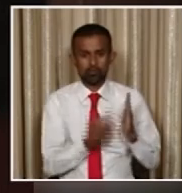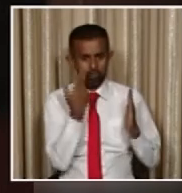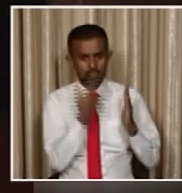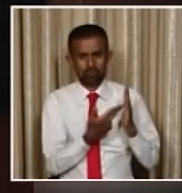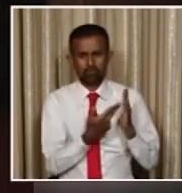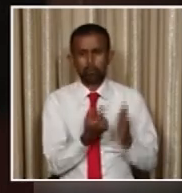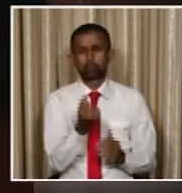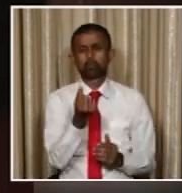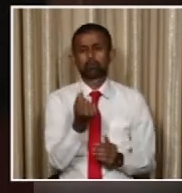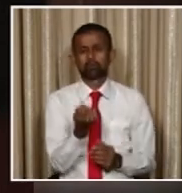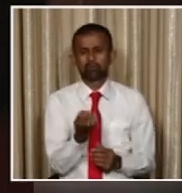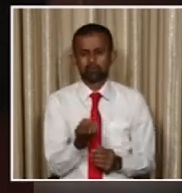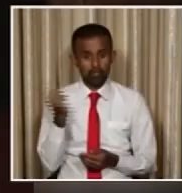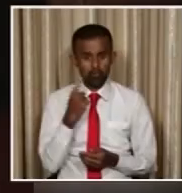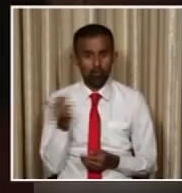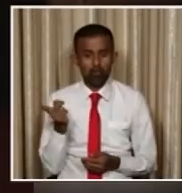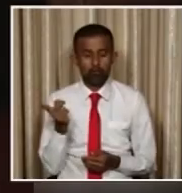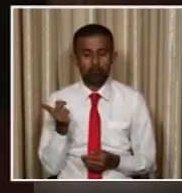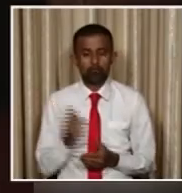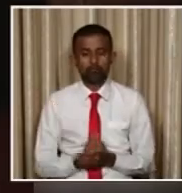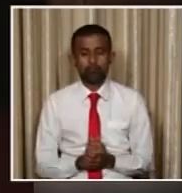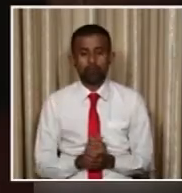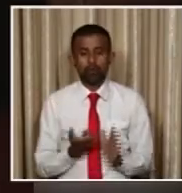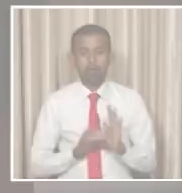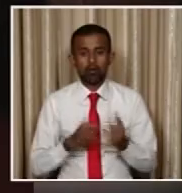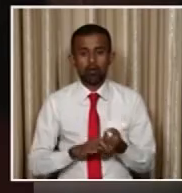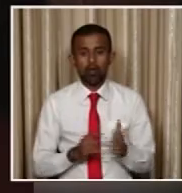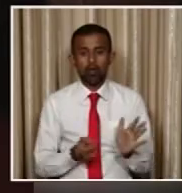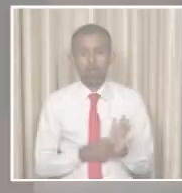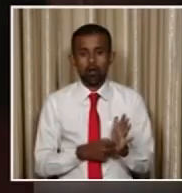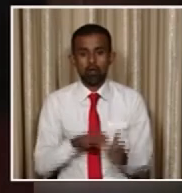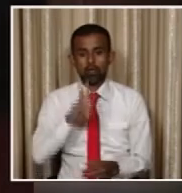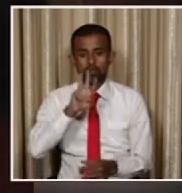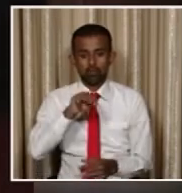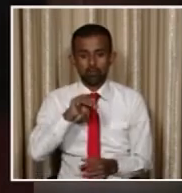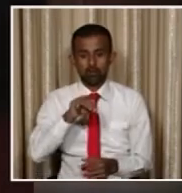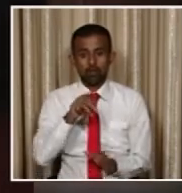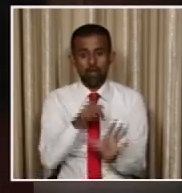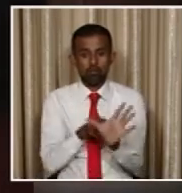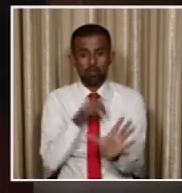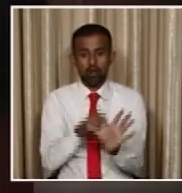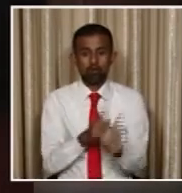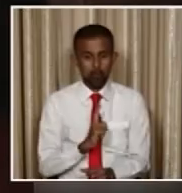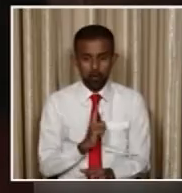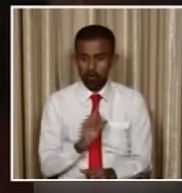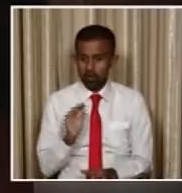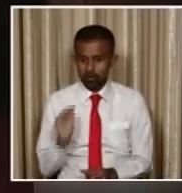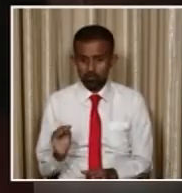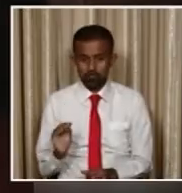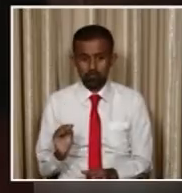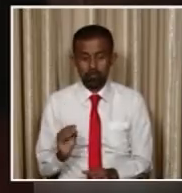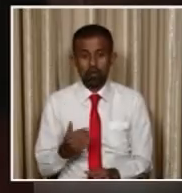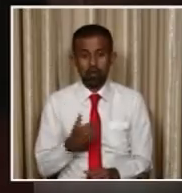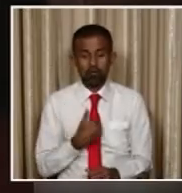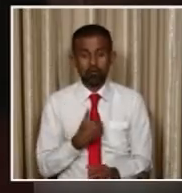සුළු සොච්චන් ගණන් අපේ මූලාසනේ මන්තුමනි. රුපියල් 130,000 වාර්ෂික ආදායමක් ලබනවා නම් අපිට